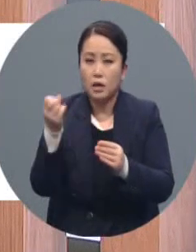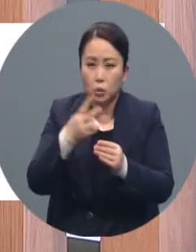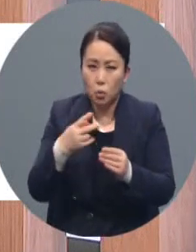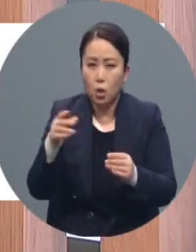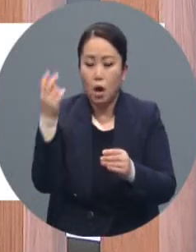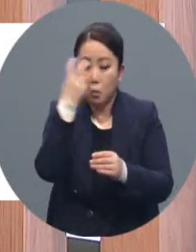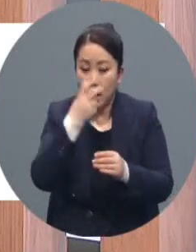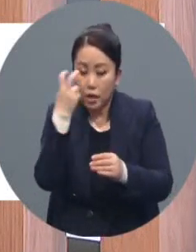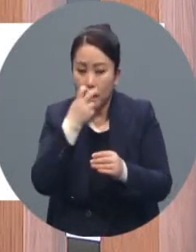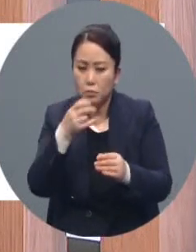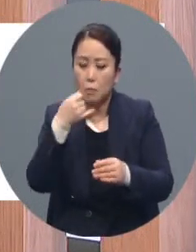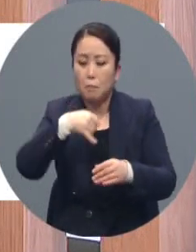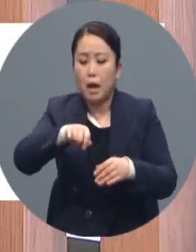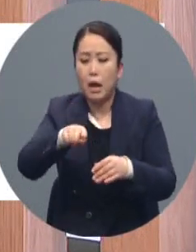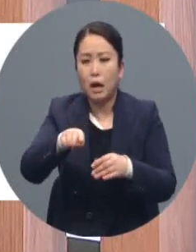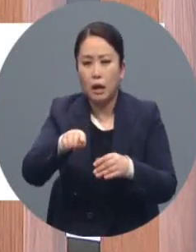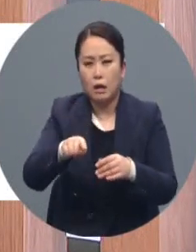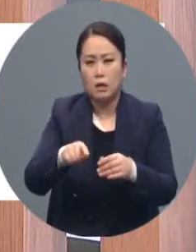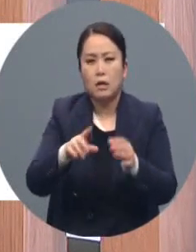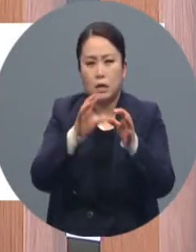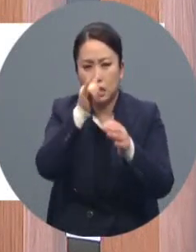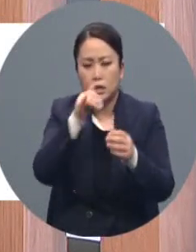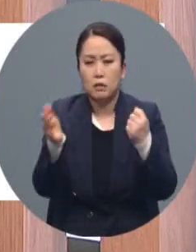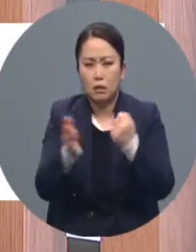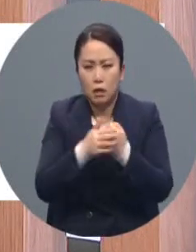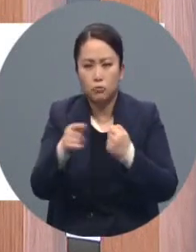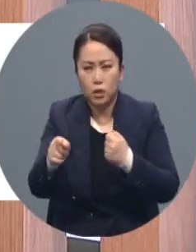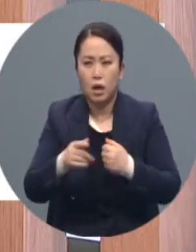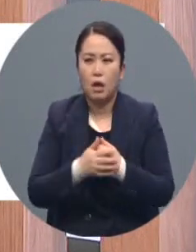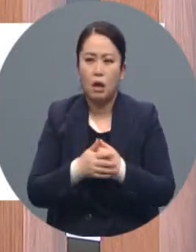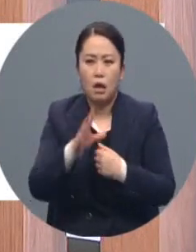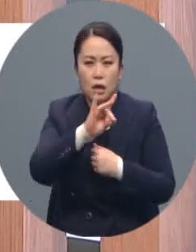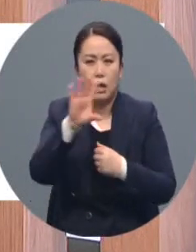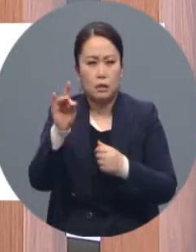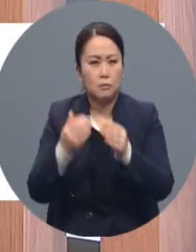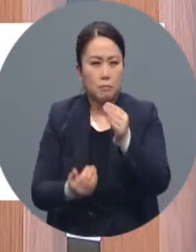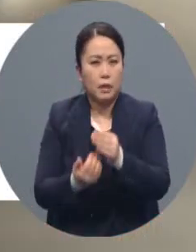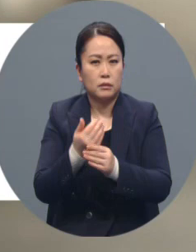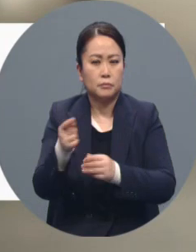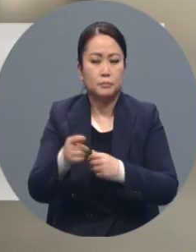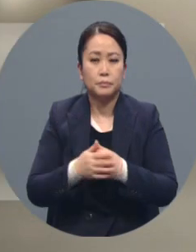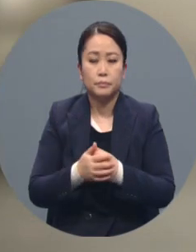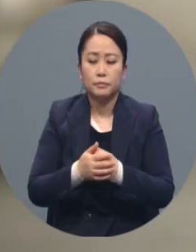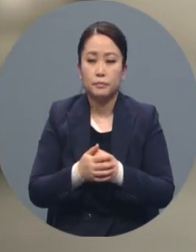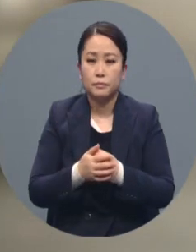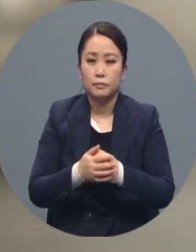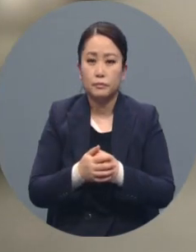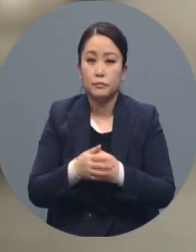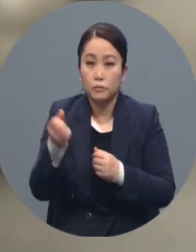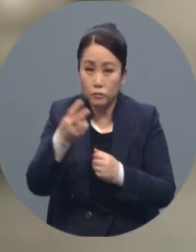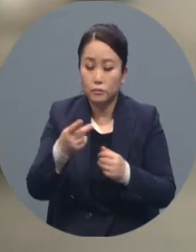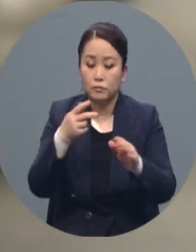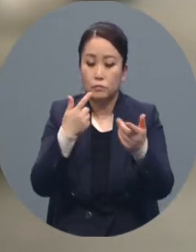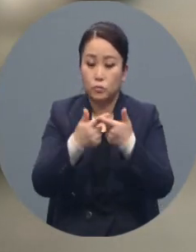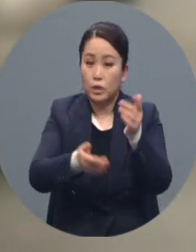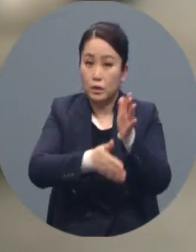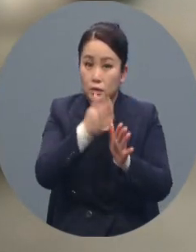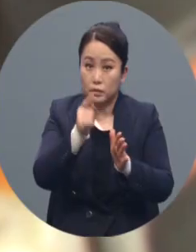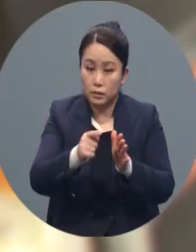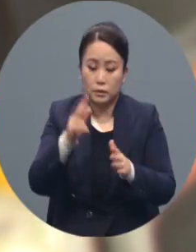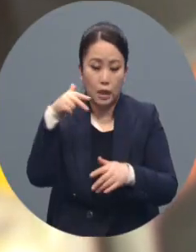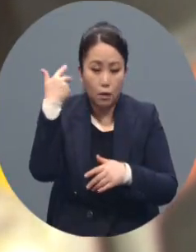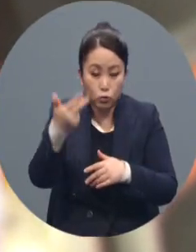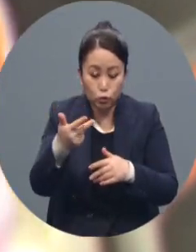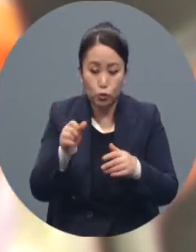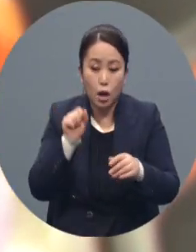나와서 아마 이런 신뢰가 중간중간에 깨지는 현상들이 종종 있었다고 봐집니다. 한편 부산시는 오늘 다음